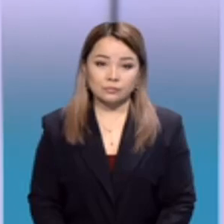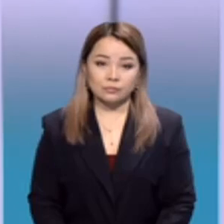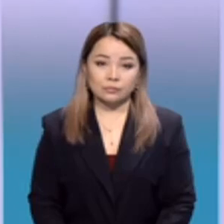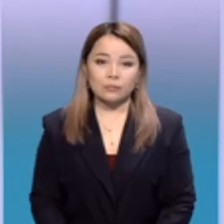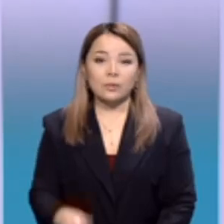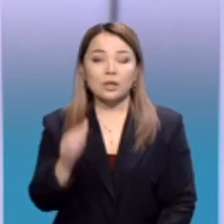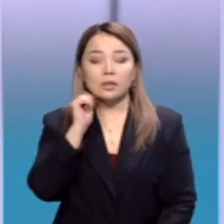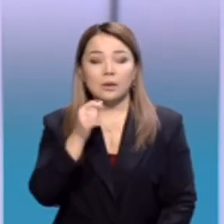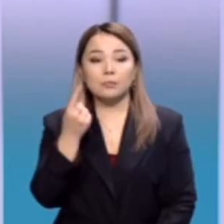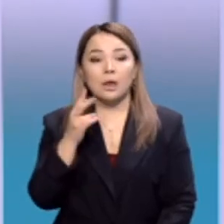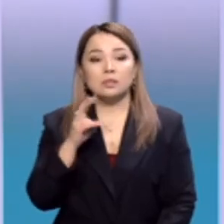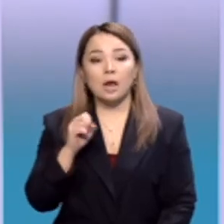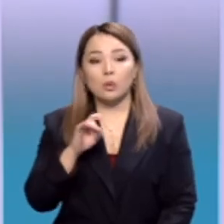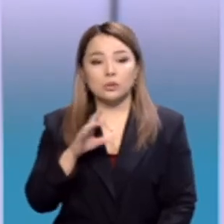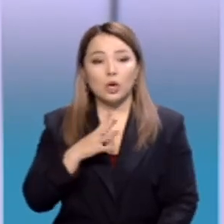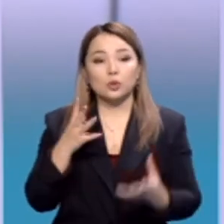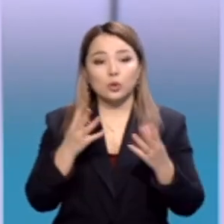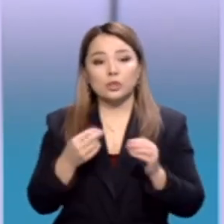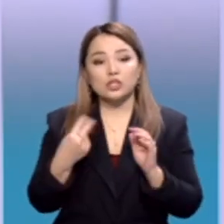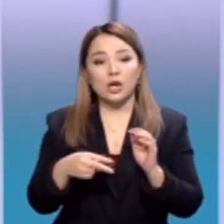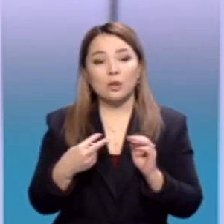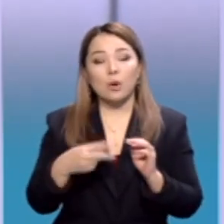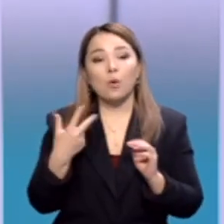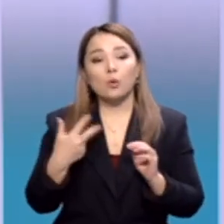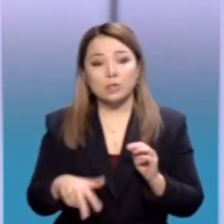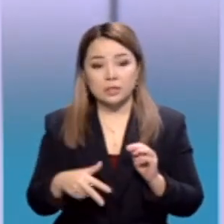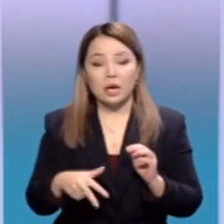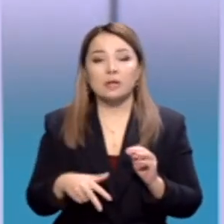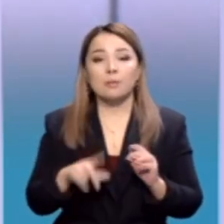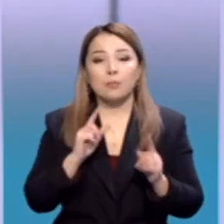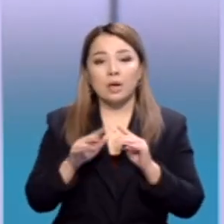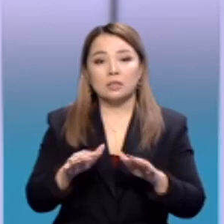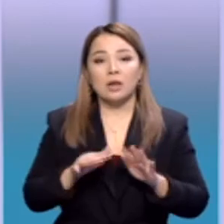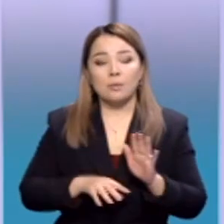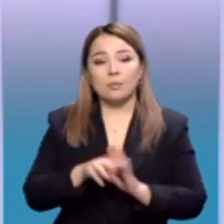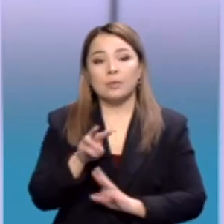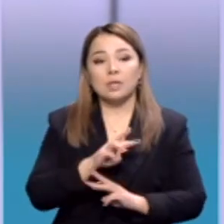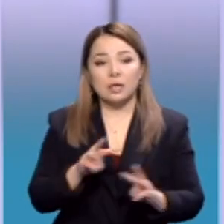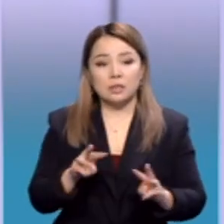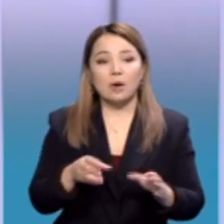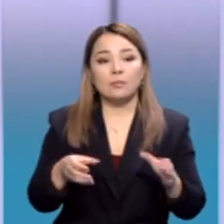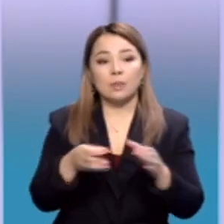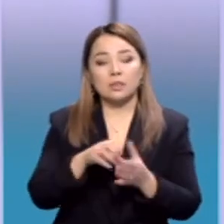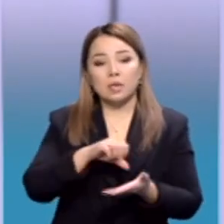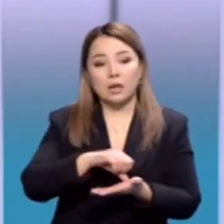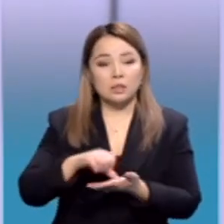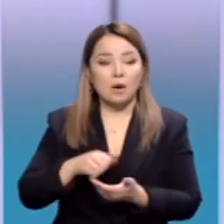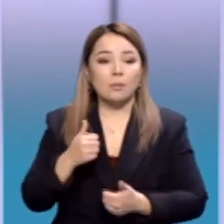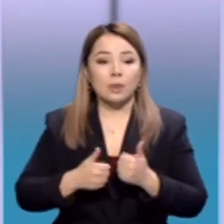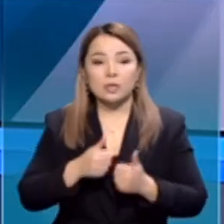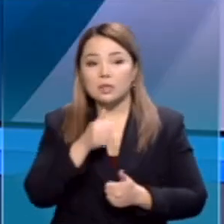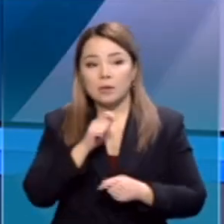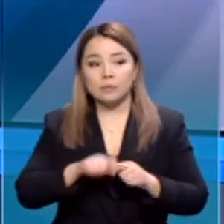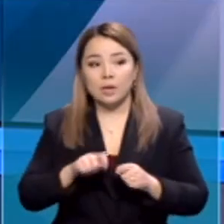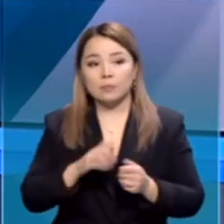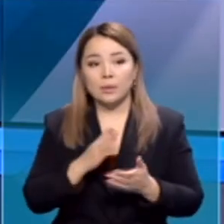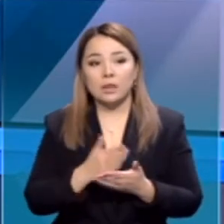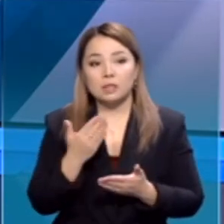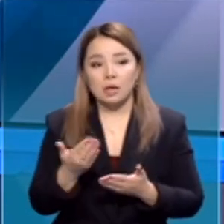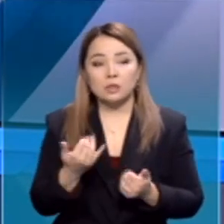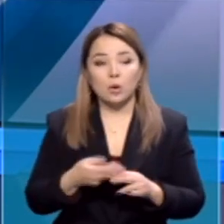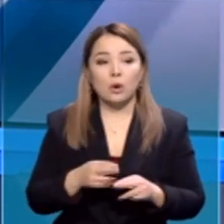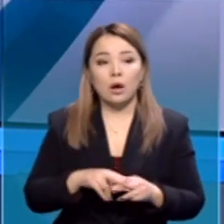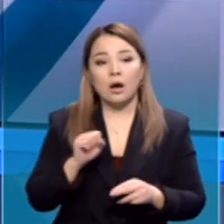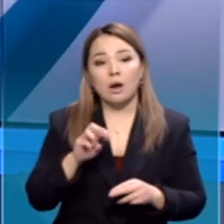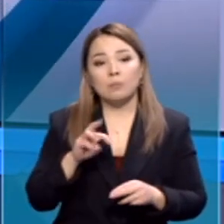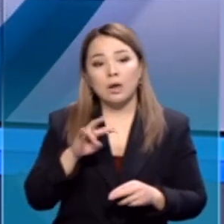Айтөтек, ертең 1 наурыз күні сағат 20:30-да парламент мәжілісі сайлауына қатысатын партия өкілдері пікірсайысқа шығады. Оған